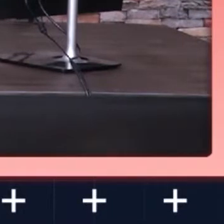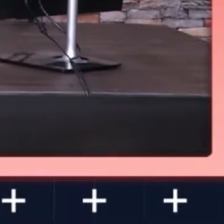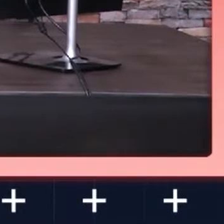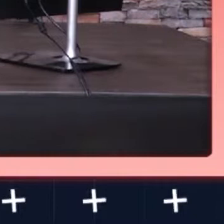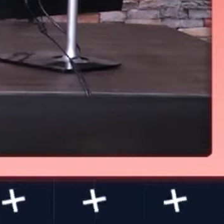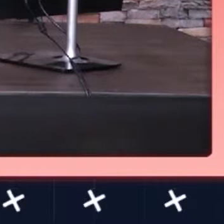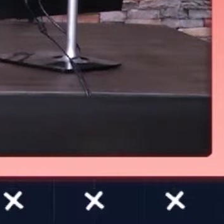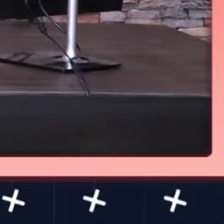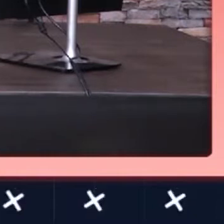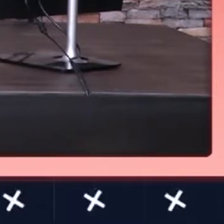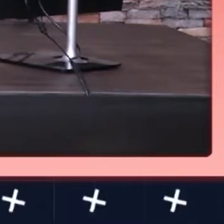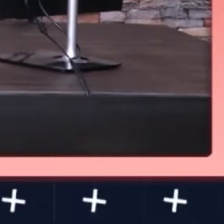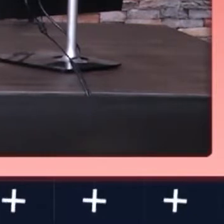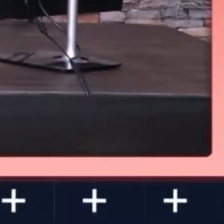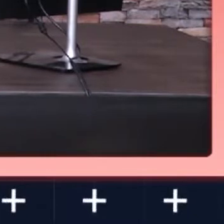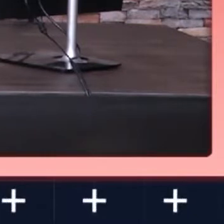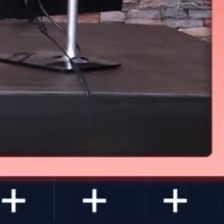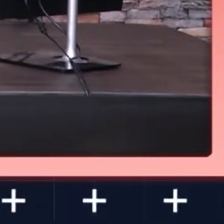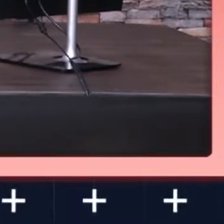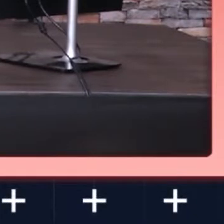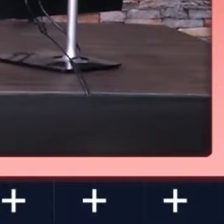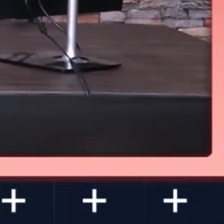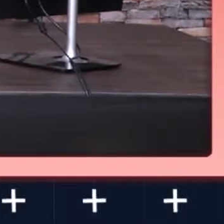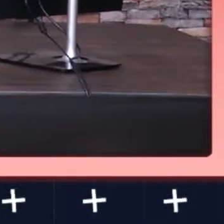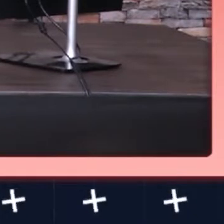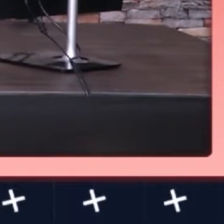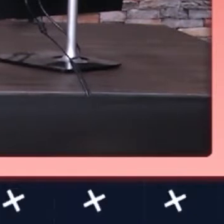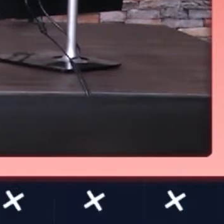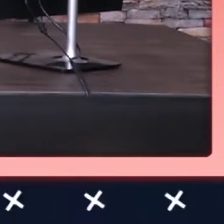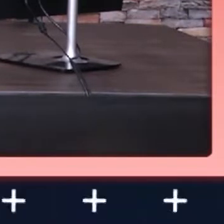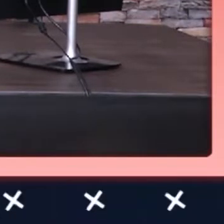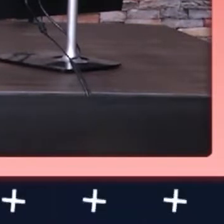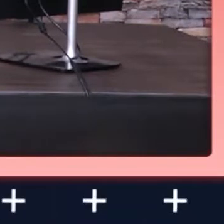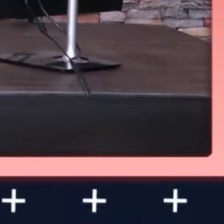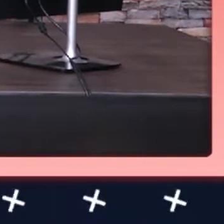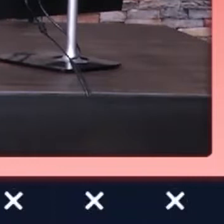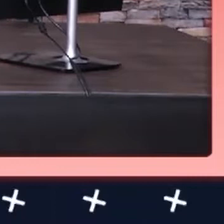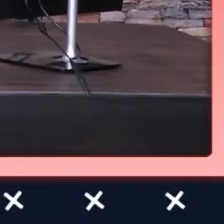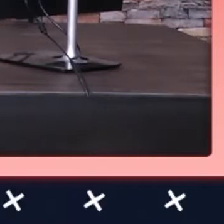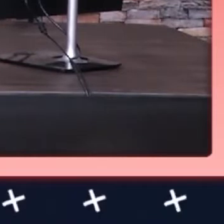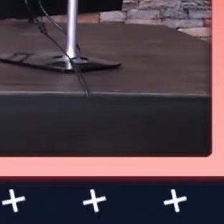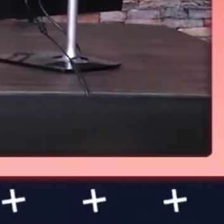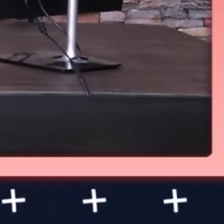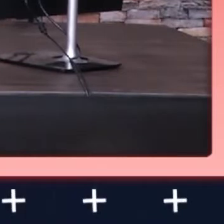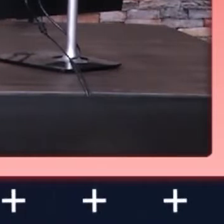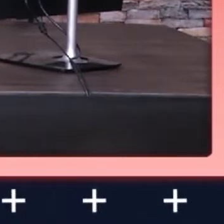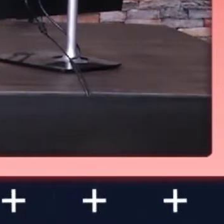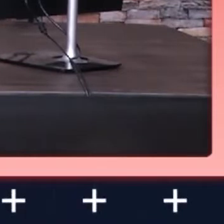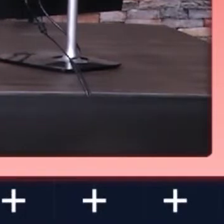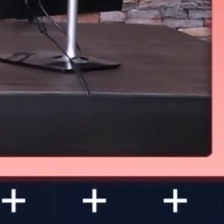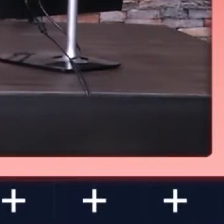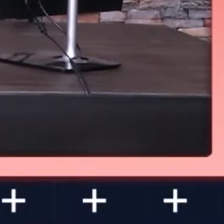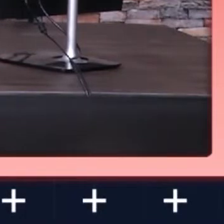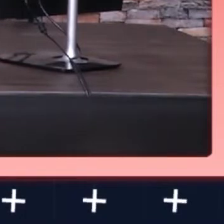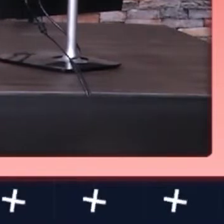Roh Kudus punya kuasa. Tapi kenapa ayat di atas katakan bahwa Yesus meminta ke Bapa